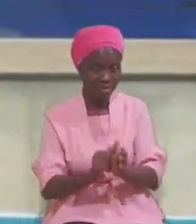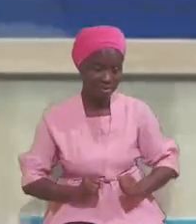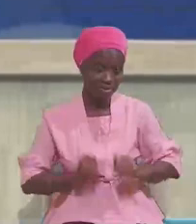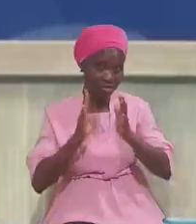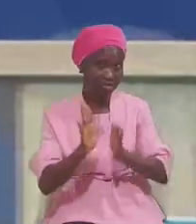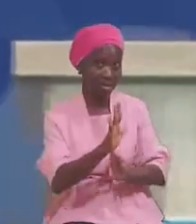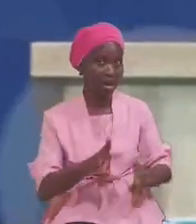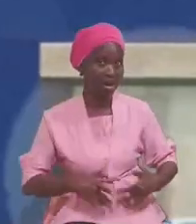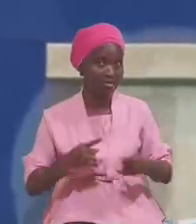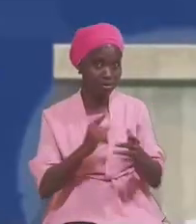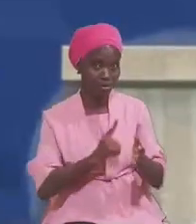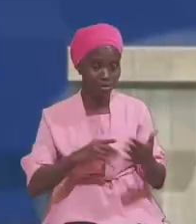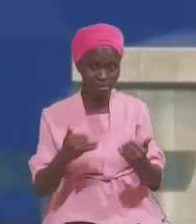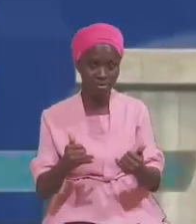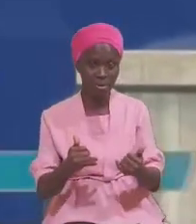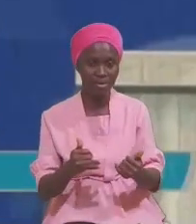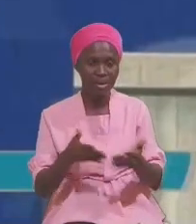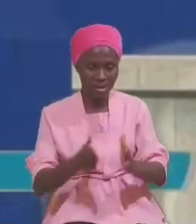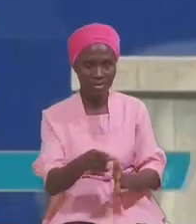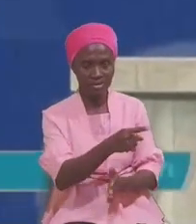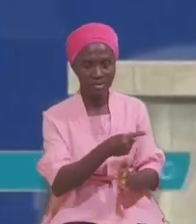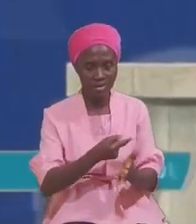Que les nouveaux convertis nous donnent